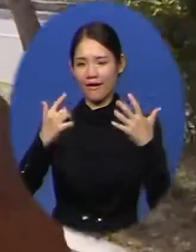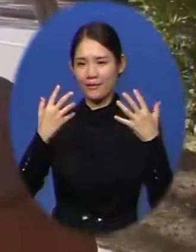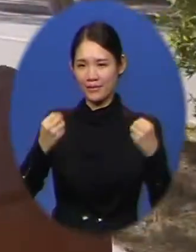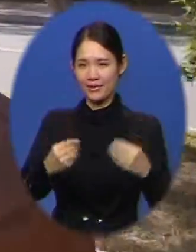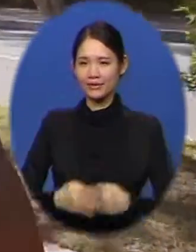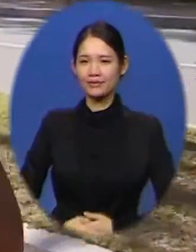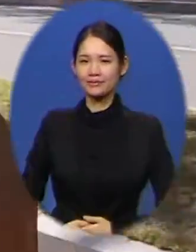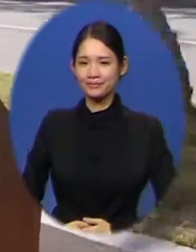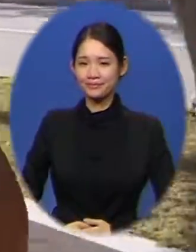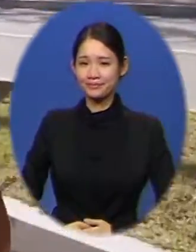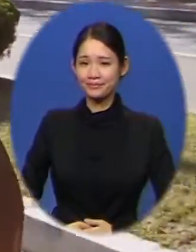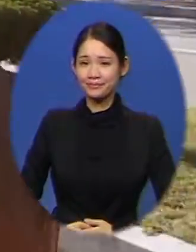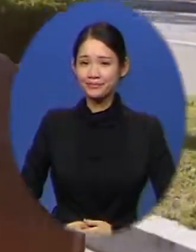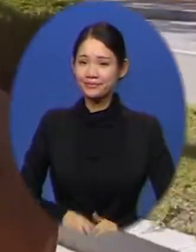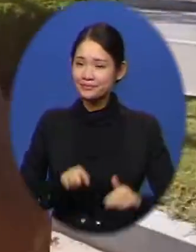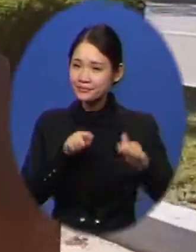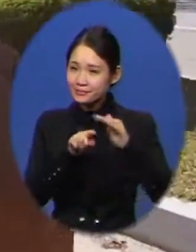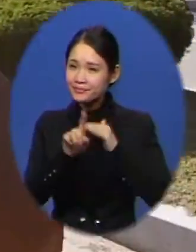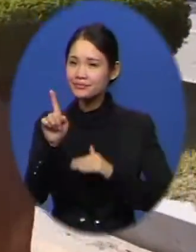훈련실은 어디로 가요?